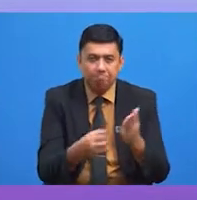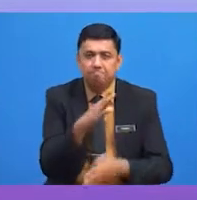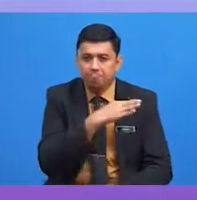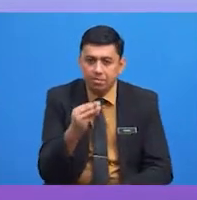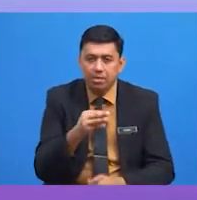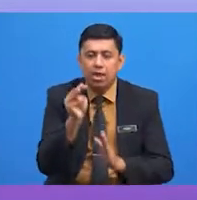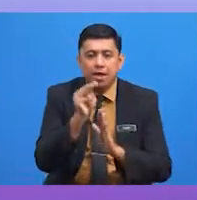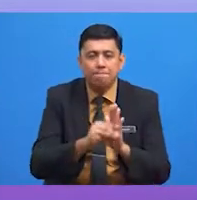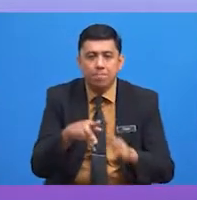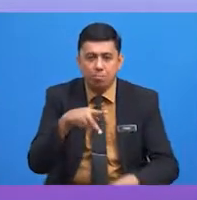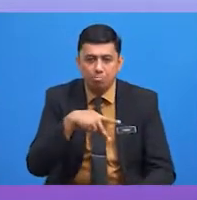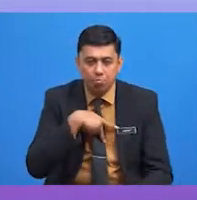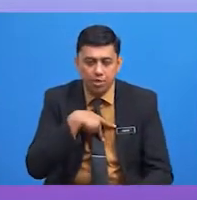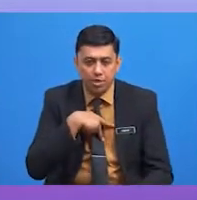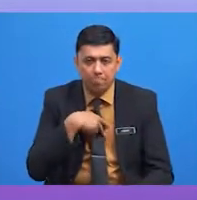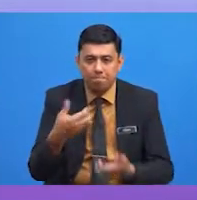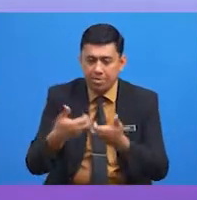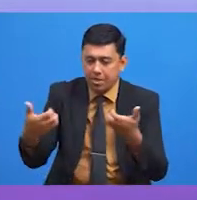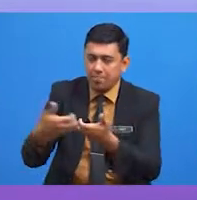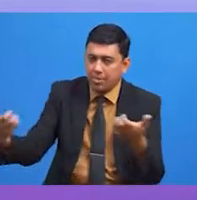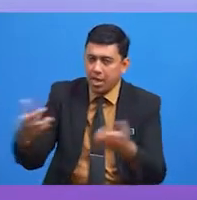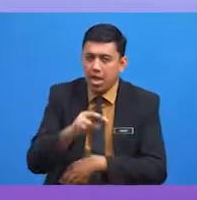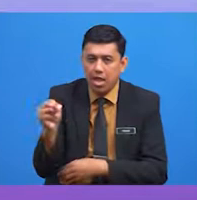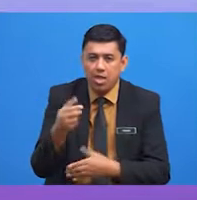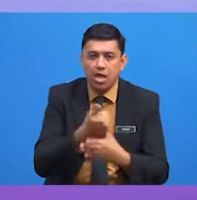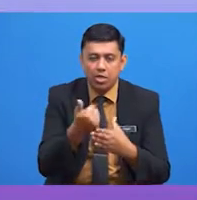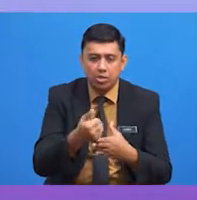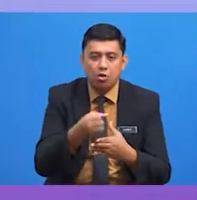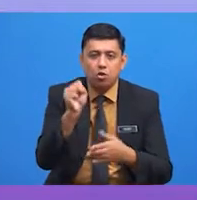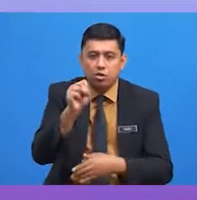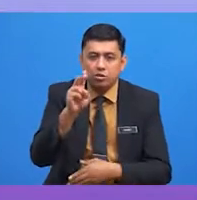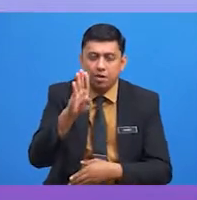section dan mempunyai pecahan atau